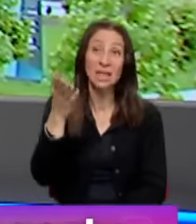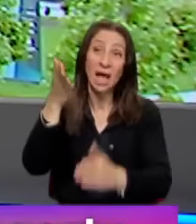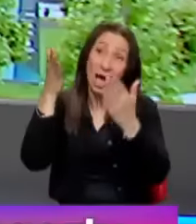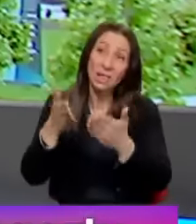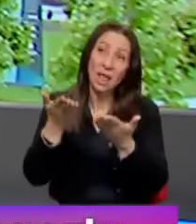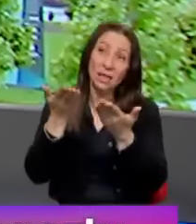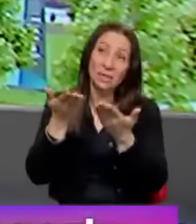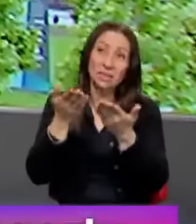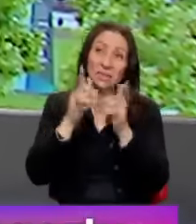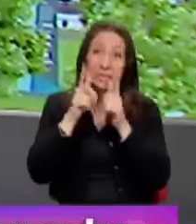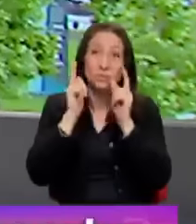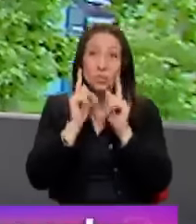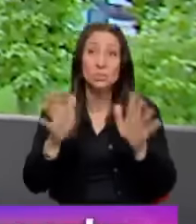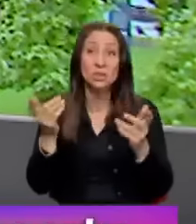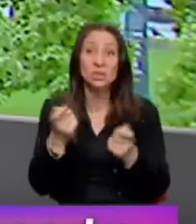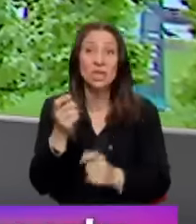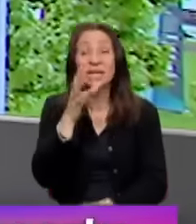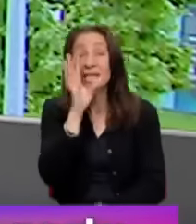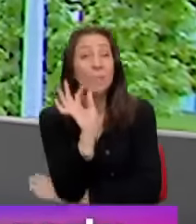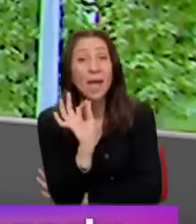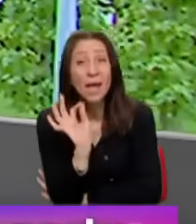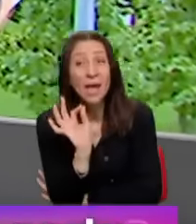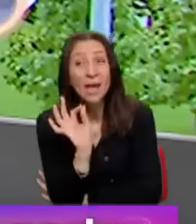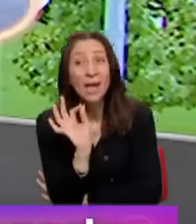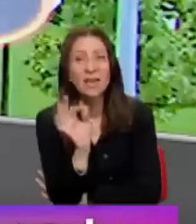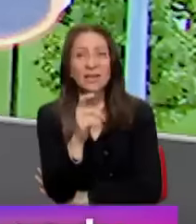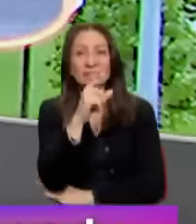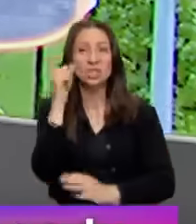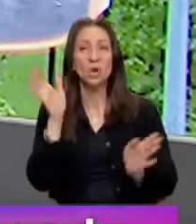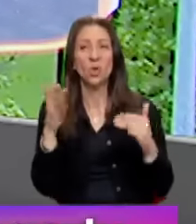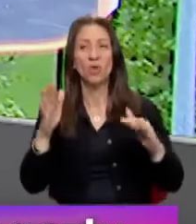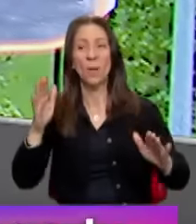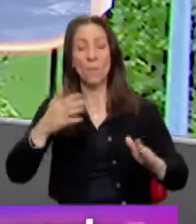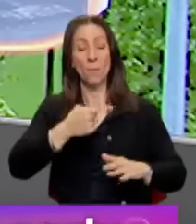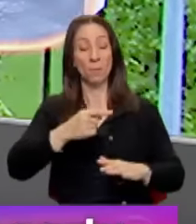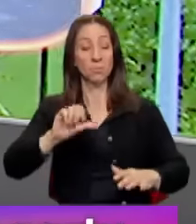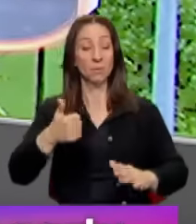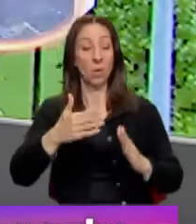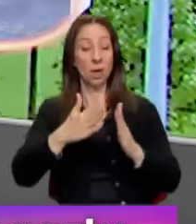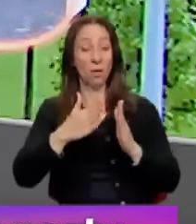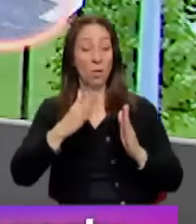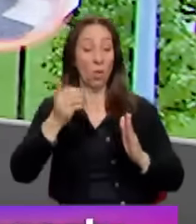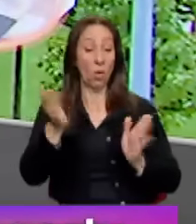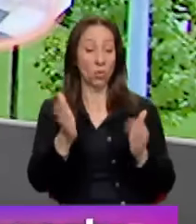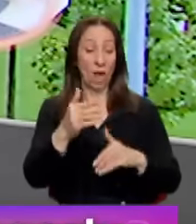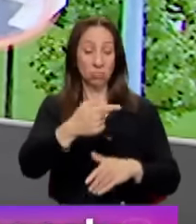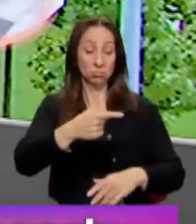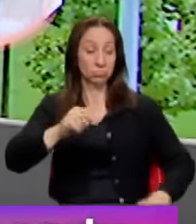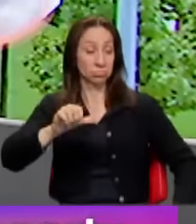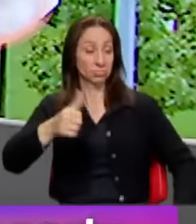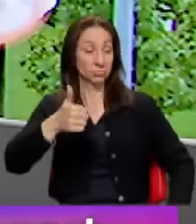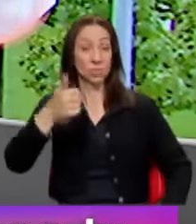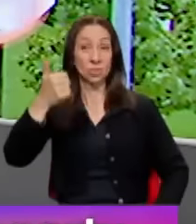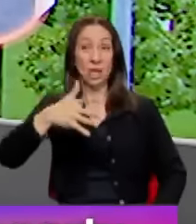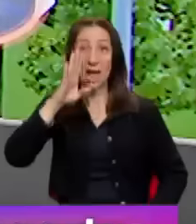halde seslerini duyurmaya çalışıyorlar kime sıcak odalarında makam odalarındaki yönet lere yöneticilere